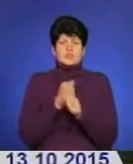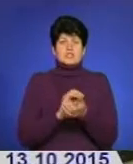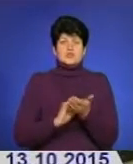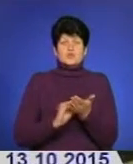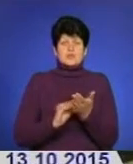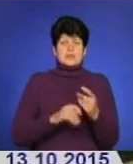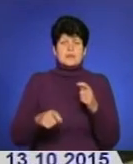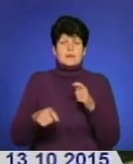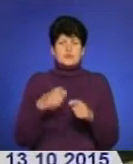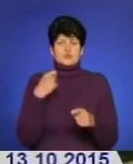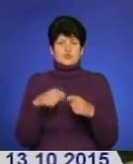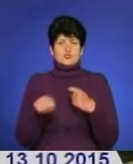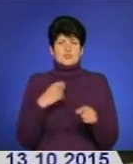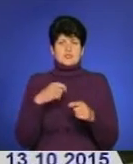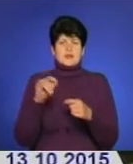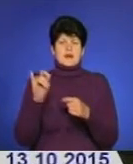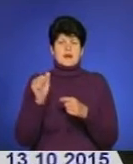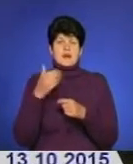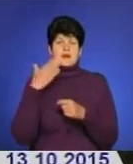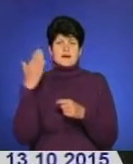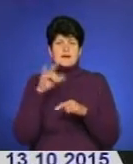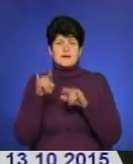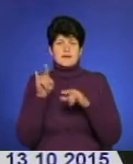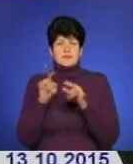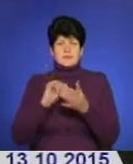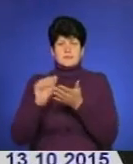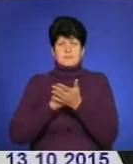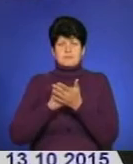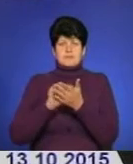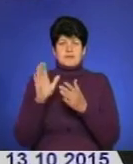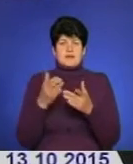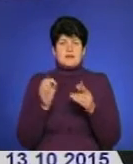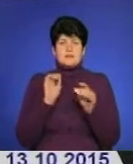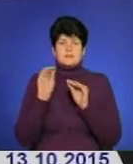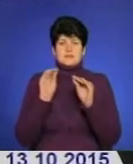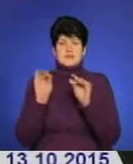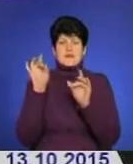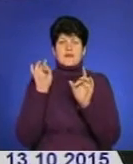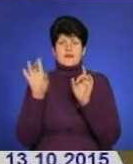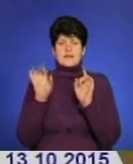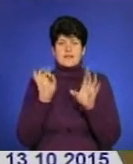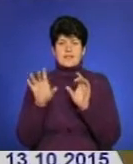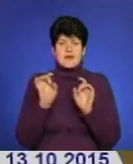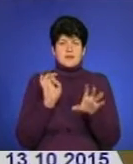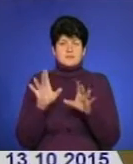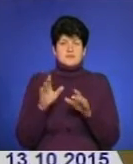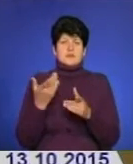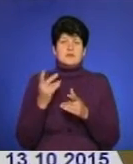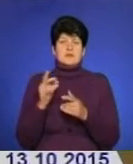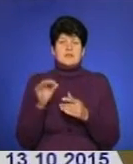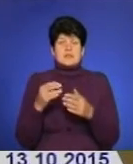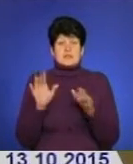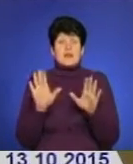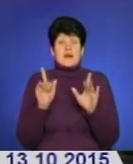журналістів, пошкодження агітматеріалів, розміщення політичної реклами в громадському транспорті та навіть елементи підкупу